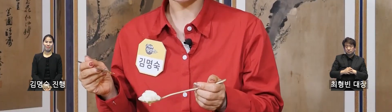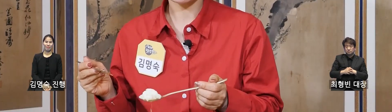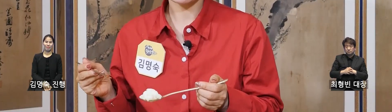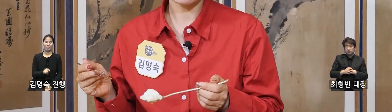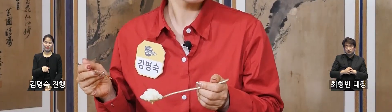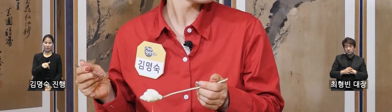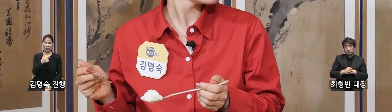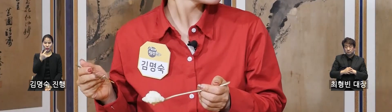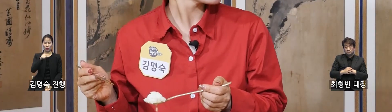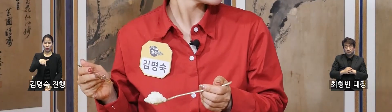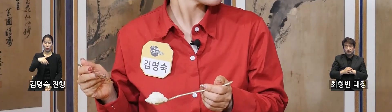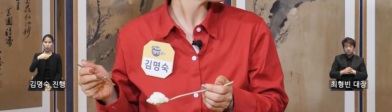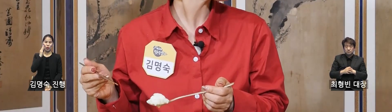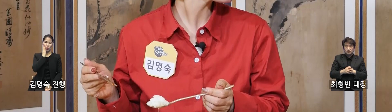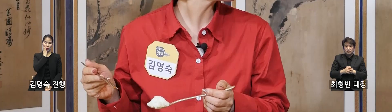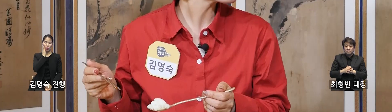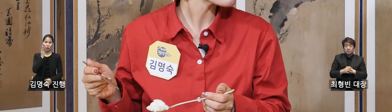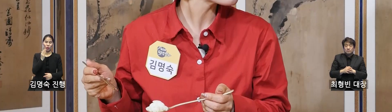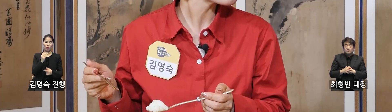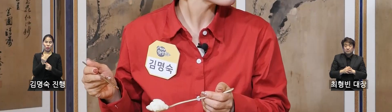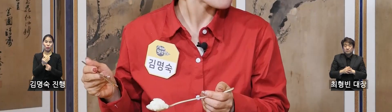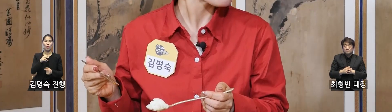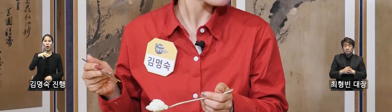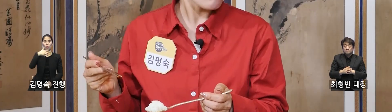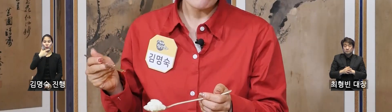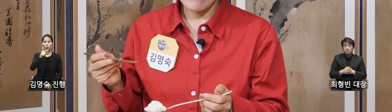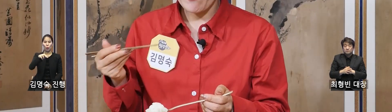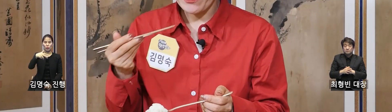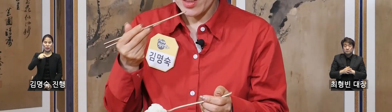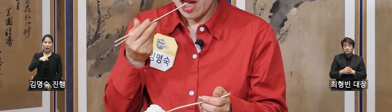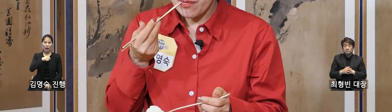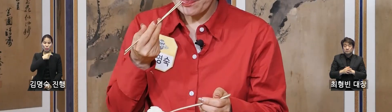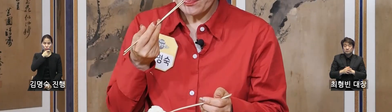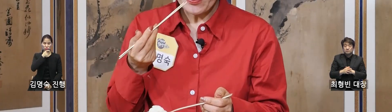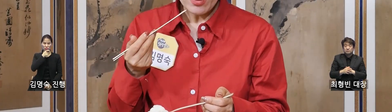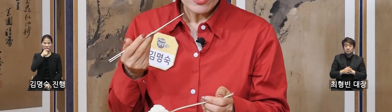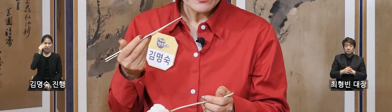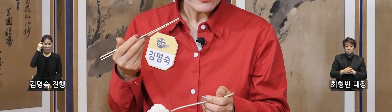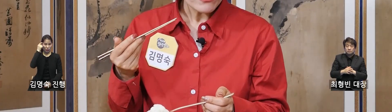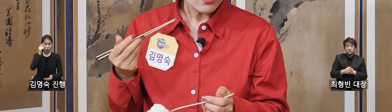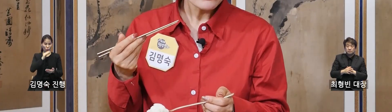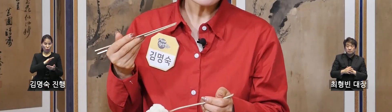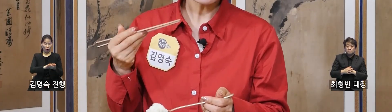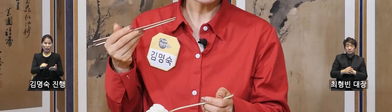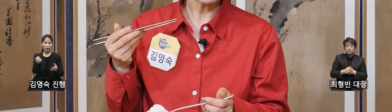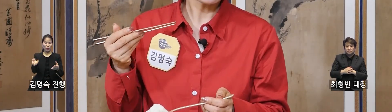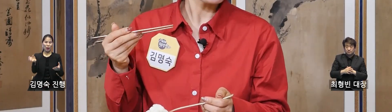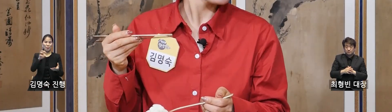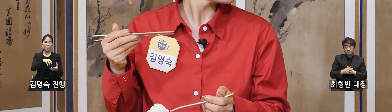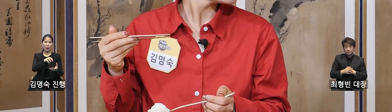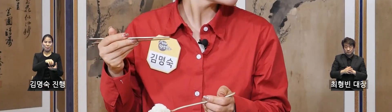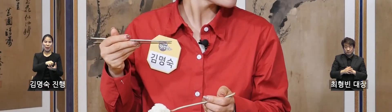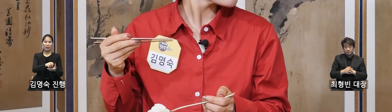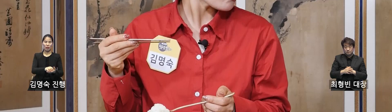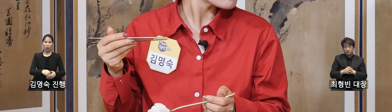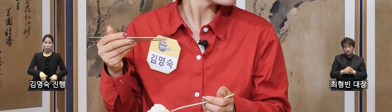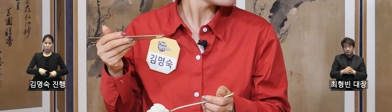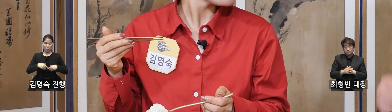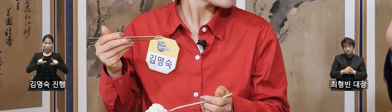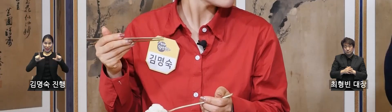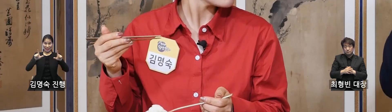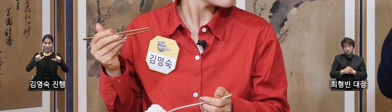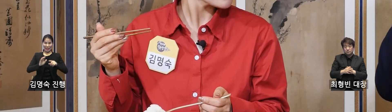이 녹차 물을 또 션하게 해주셔 가지고 으 음 오늘은 좀 이렇게 봄 날씨라